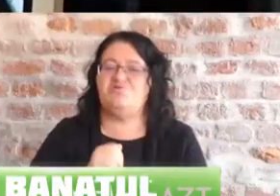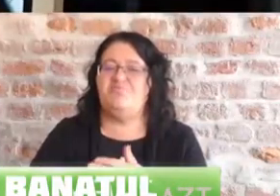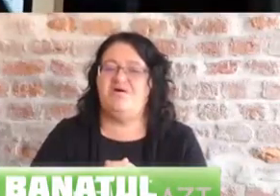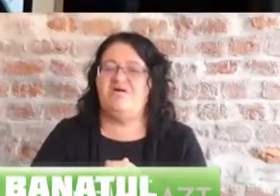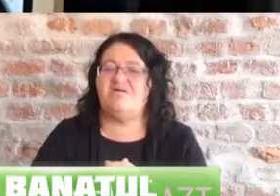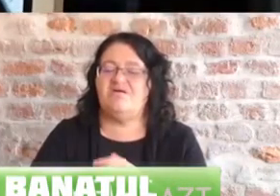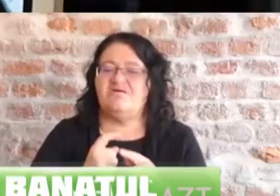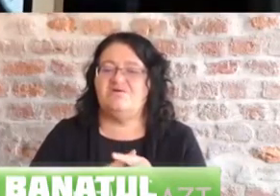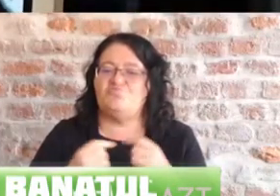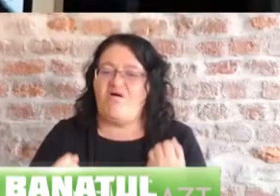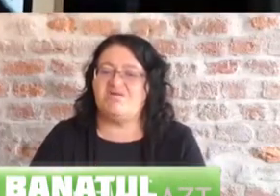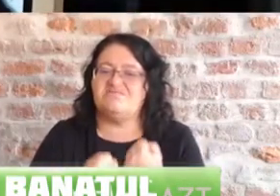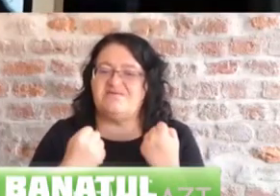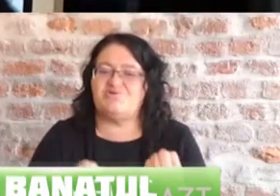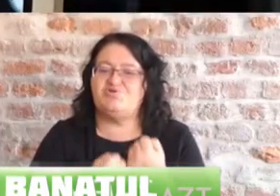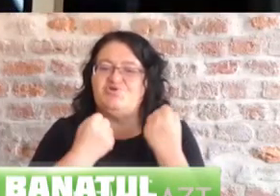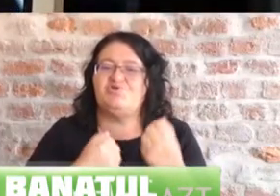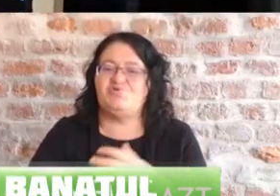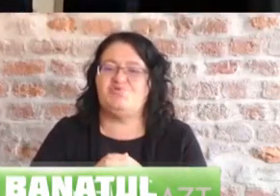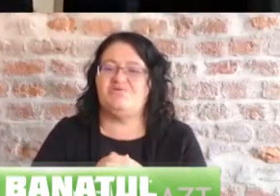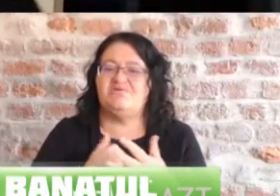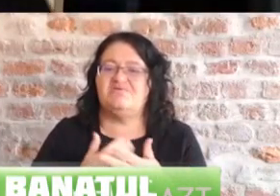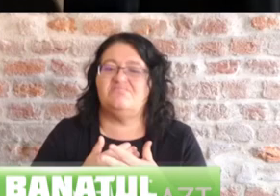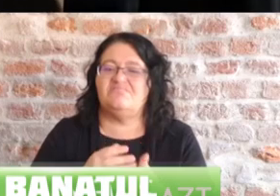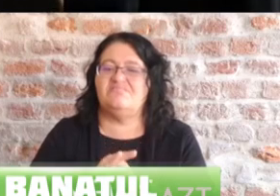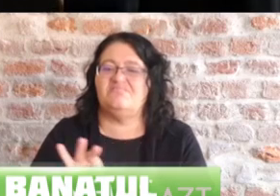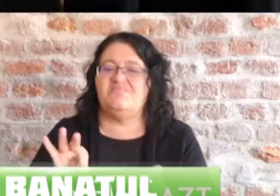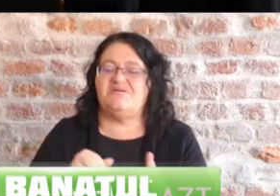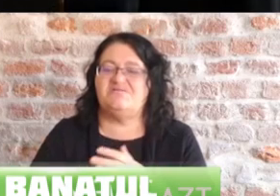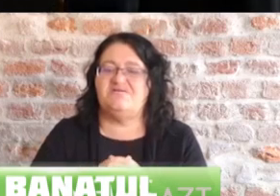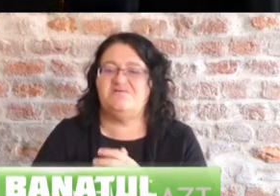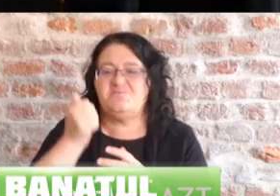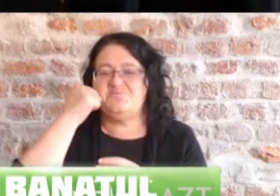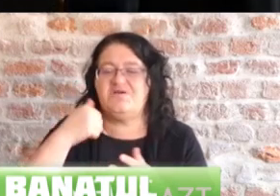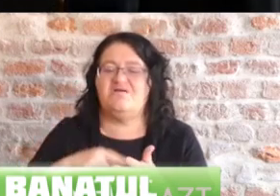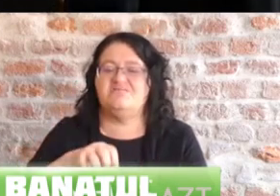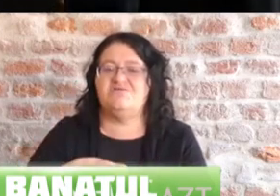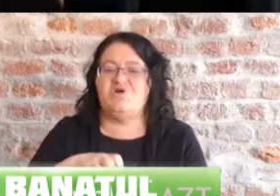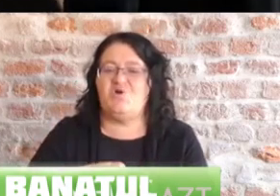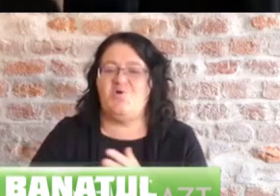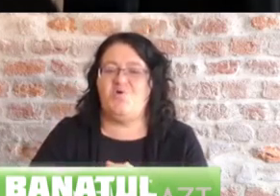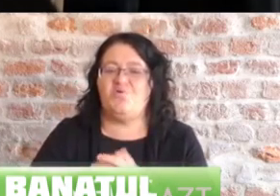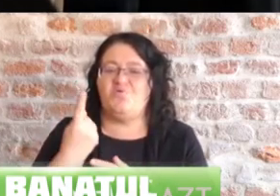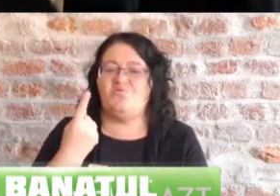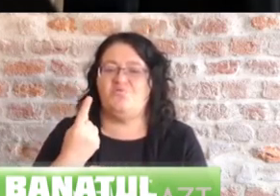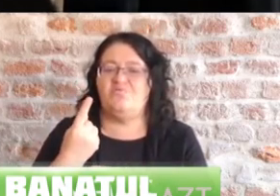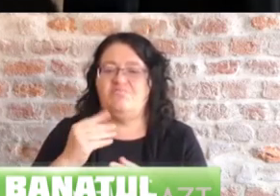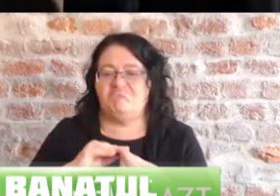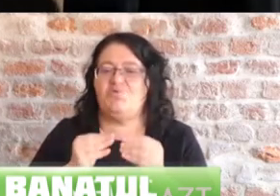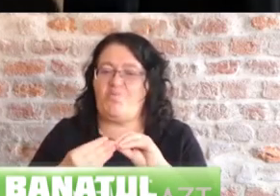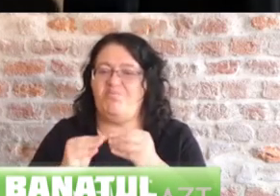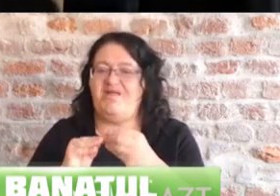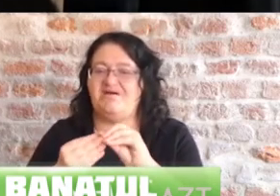și exercițiul de a amenaja piața și acest spațiu urban, care a fost unul destul de